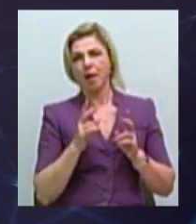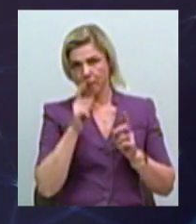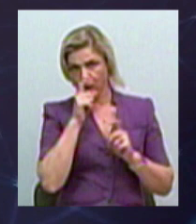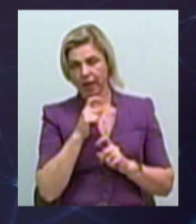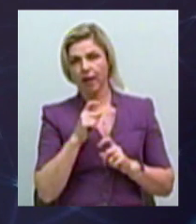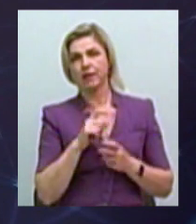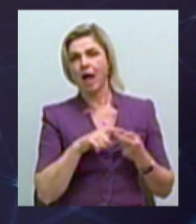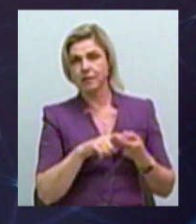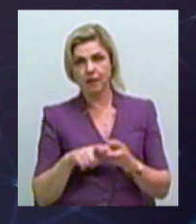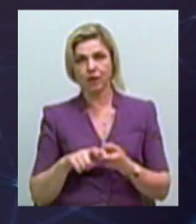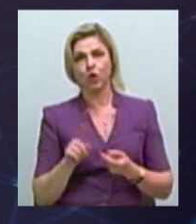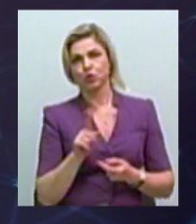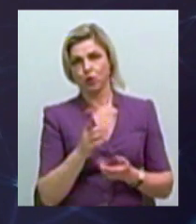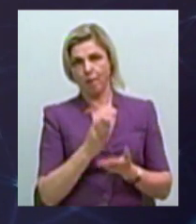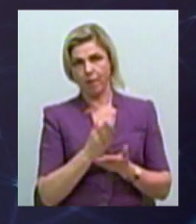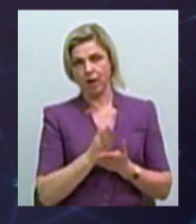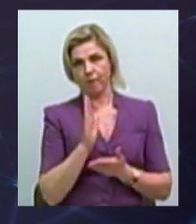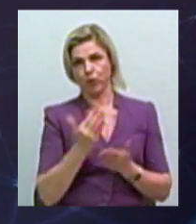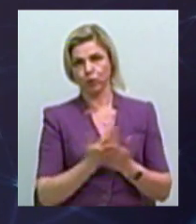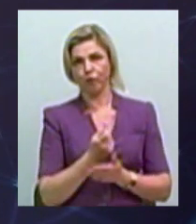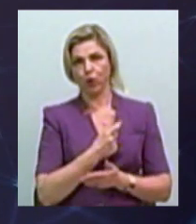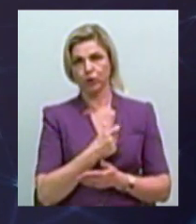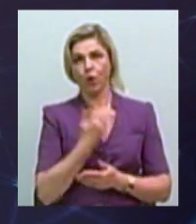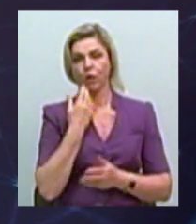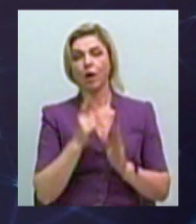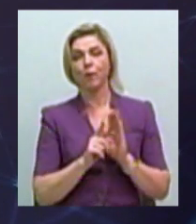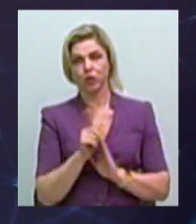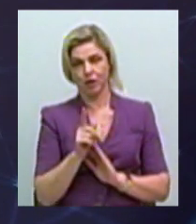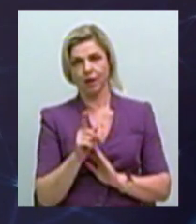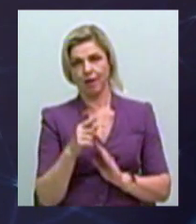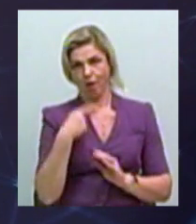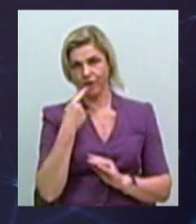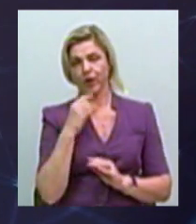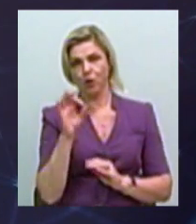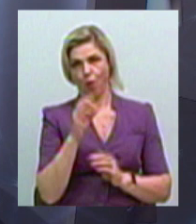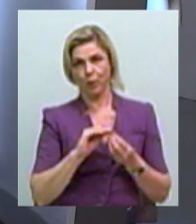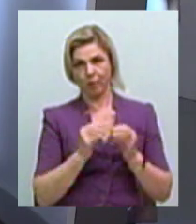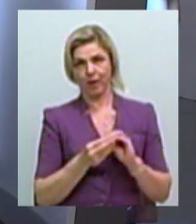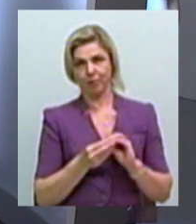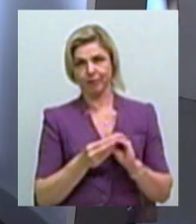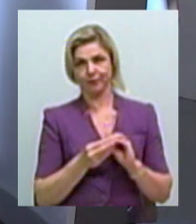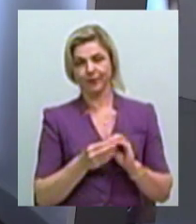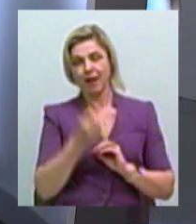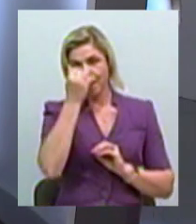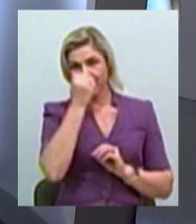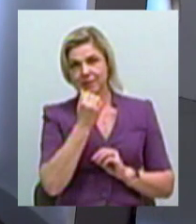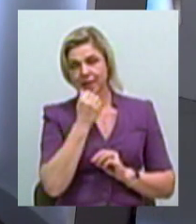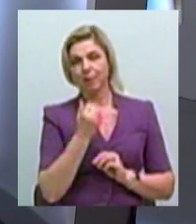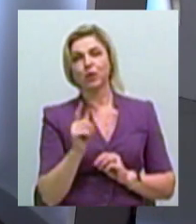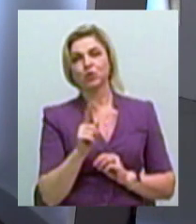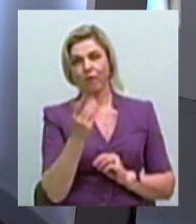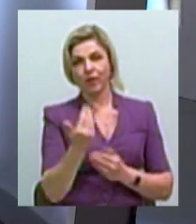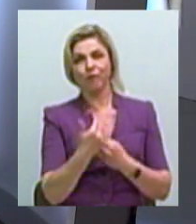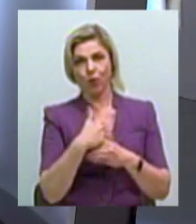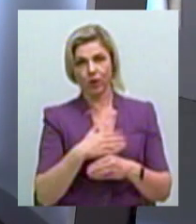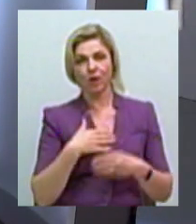які ми мали в Новій Одесі, коли почали говорити на початку ефіру про цю проблему. Тетяна, спасибі, що ви сьогодні були у